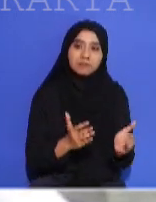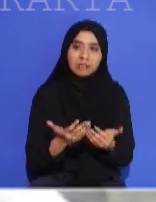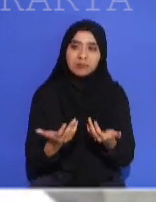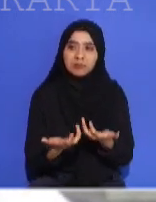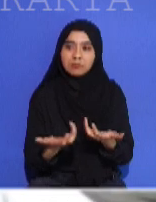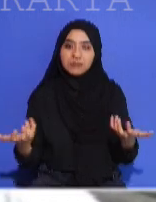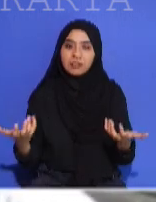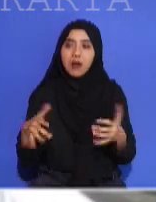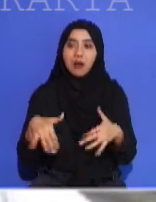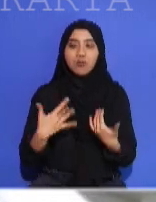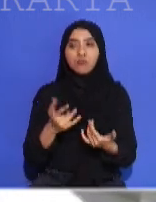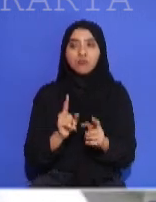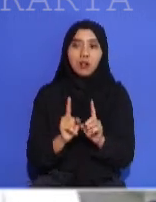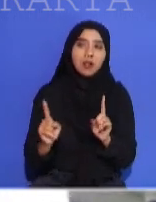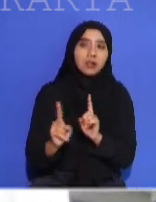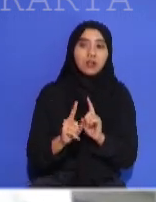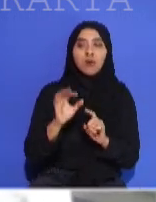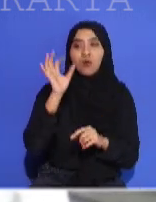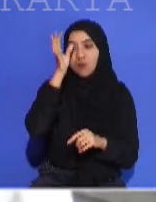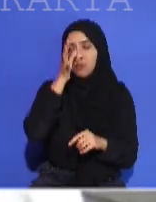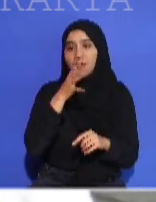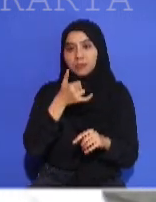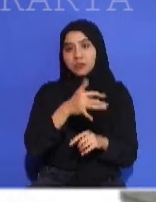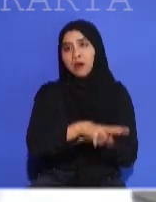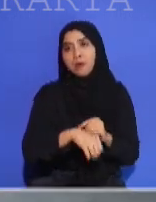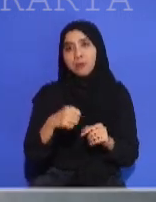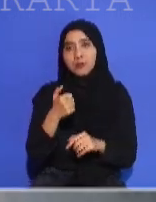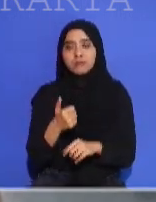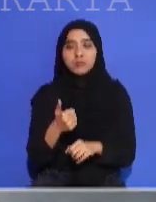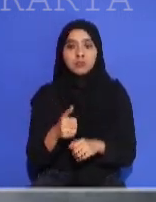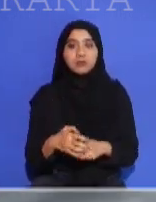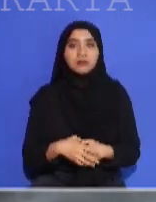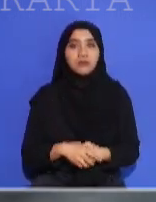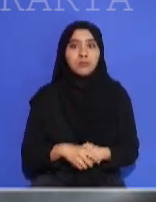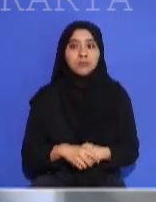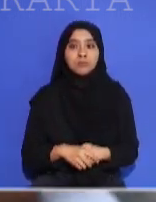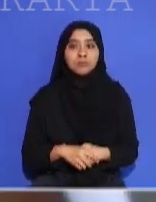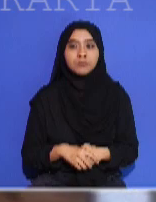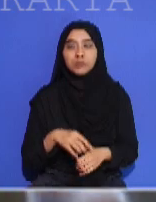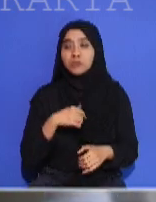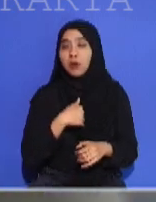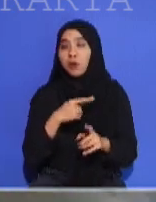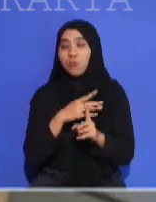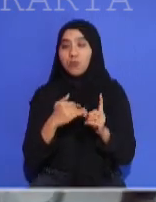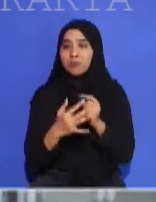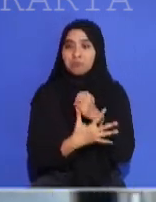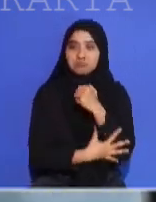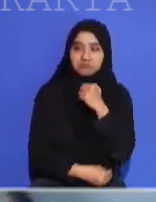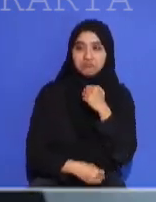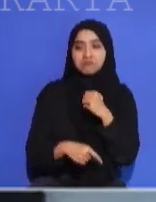diambilkan orang tuanya. Saya juga memaklumi, tapi juga ada datangnya sendiri. Jumlah warga miskin di wilayah Kelurahan Sidomoyo